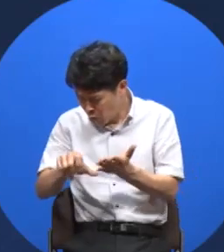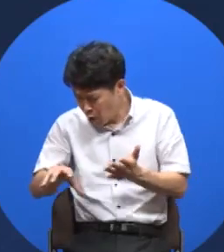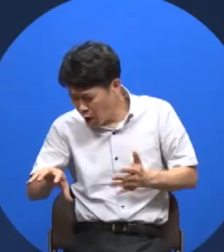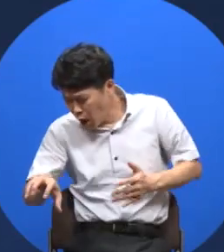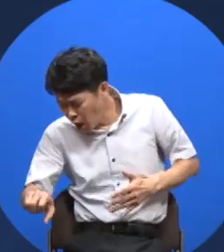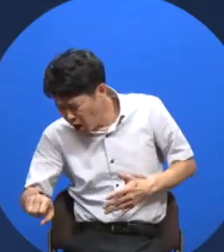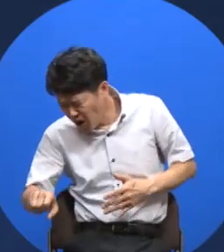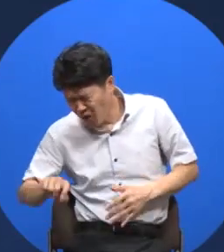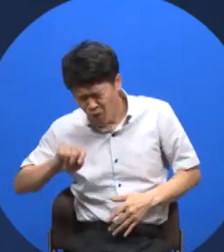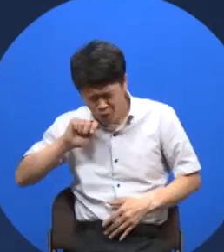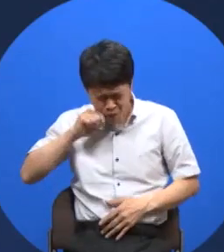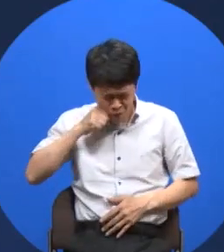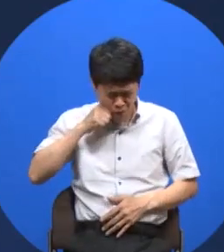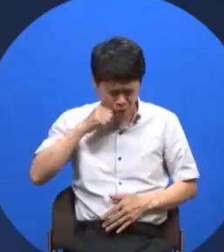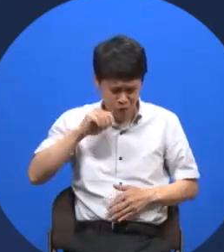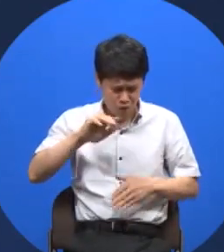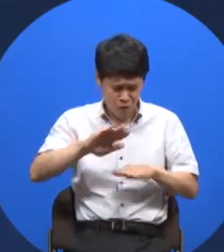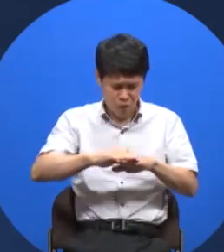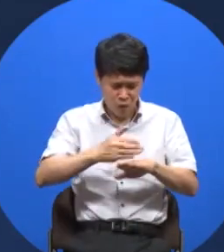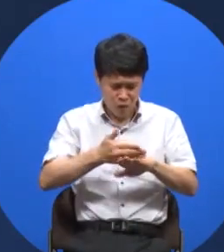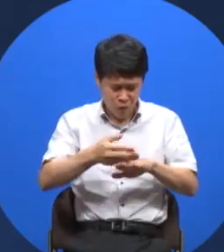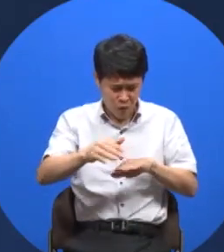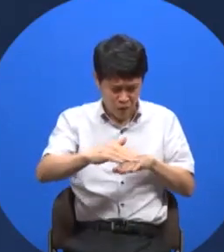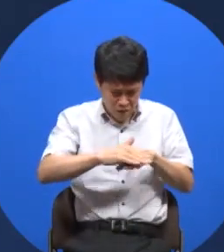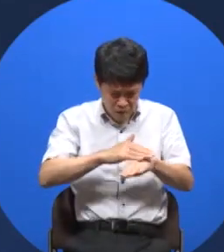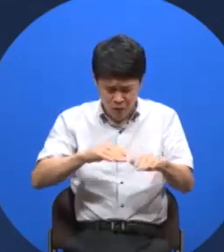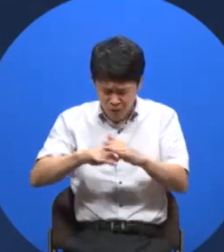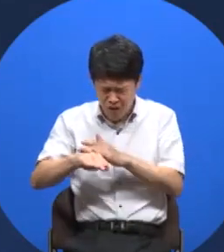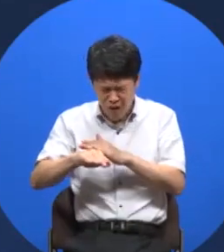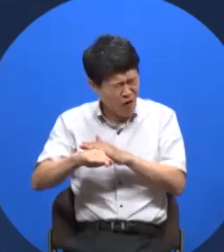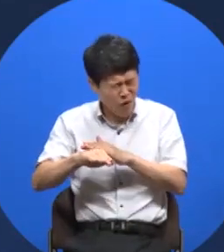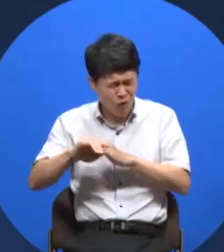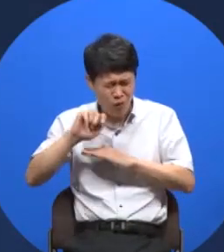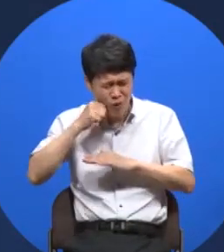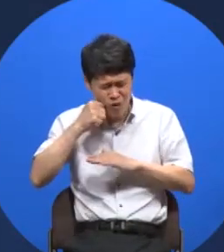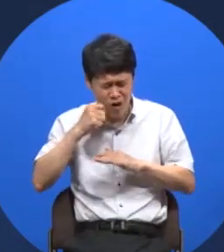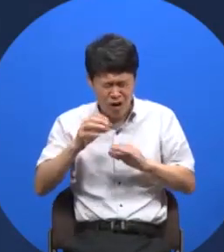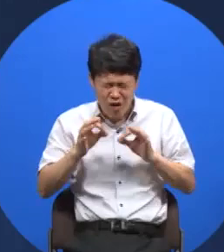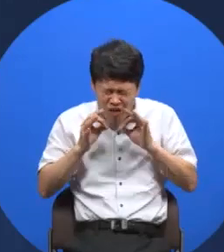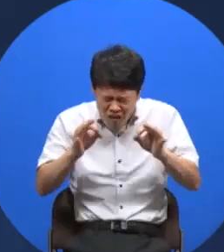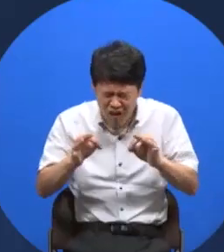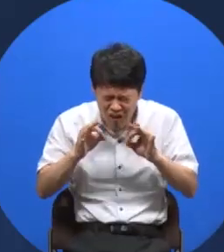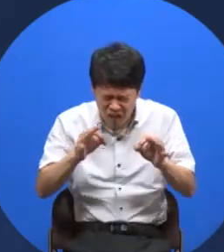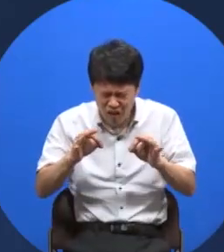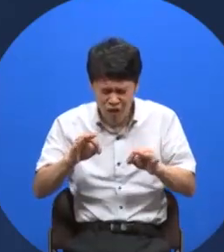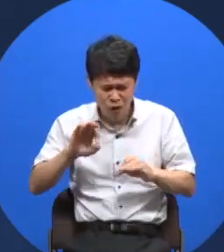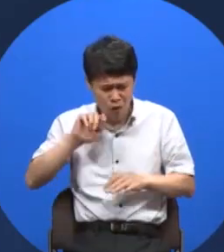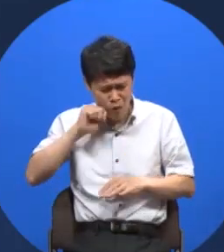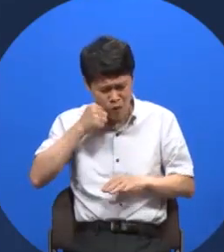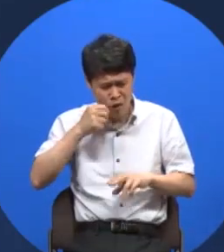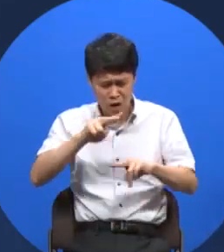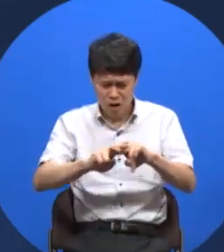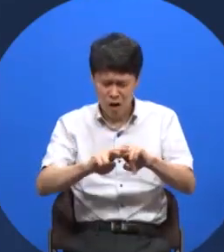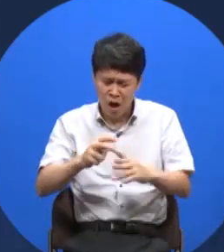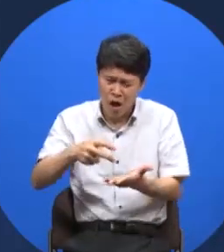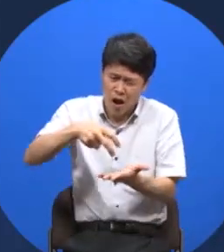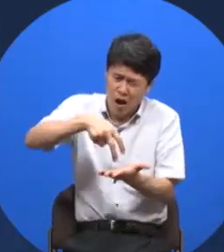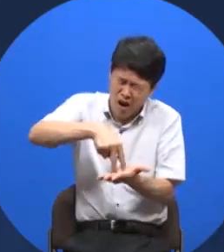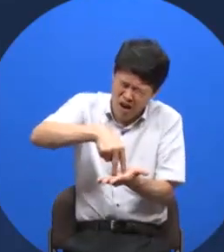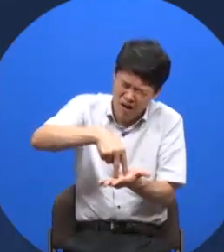줍기, 양말 신는 일, 기침을 하는 일, 앉았다가 일어나는 일이 내게는 더